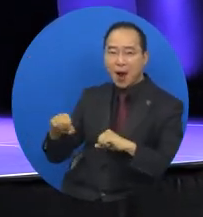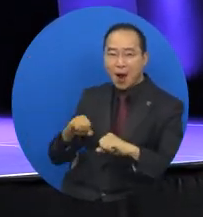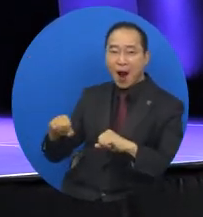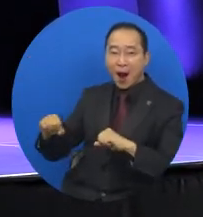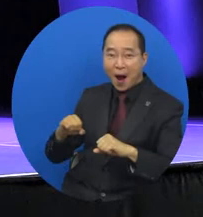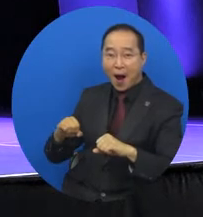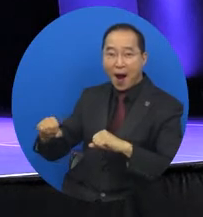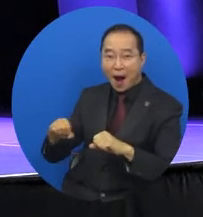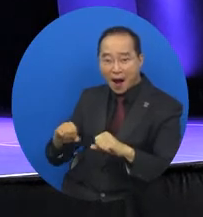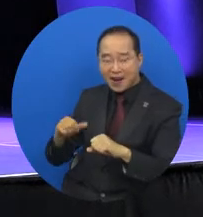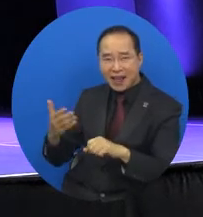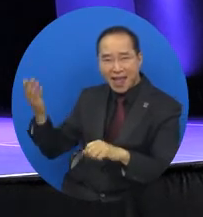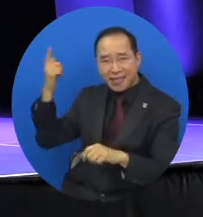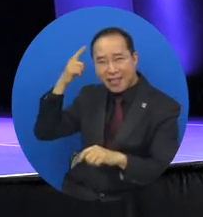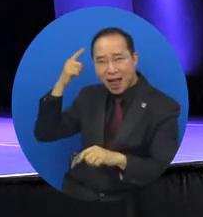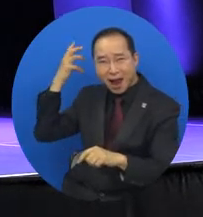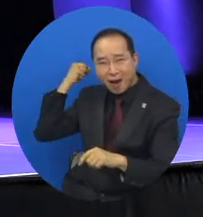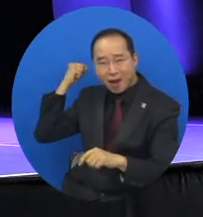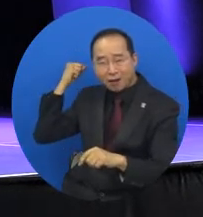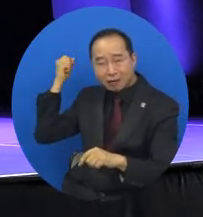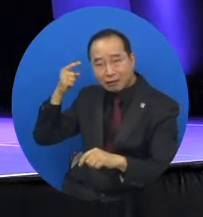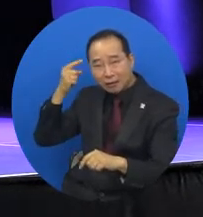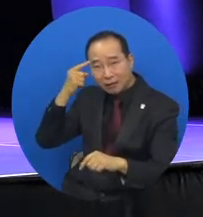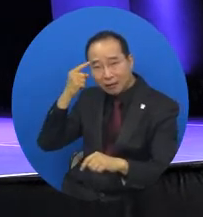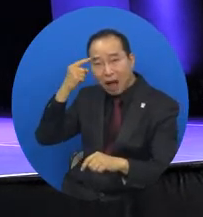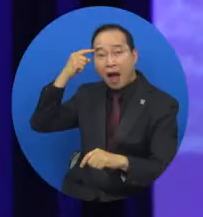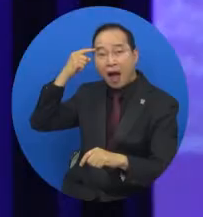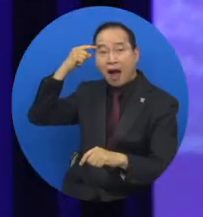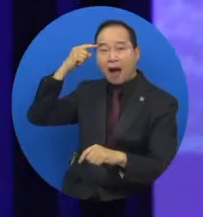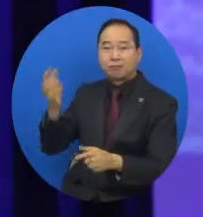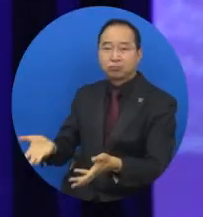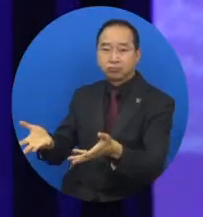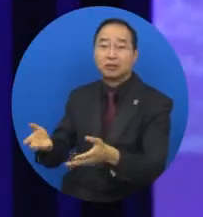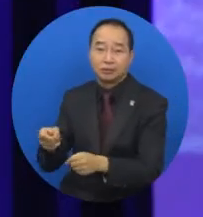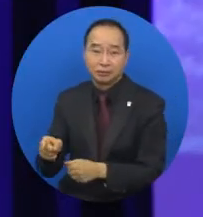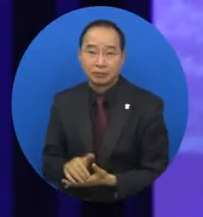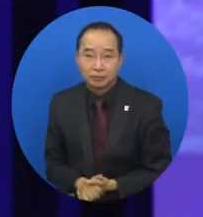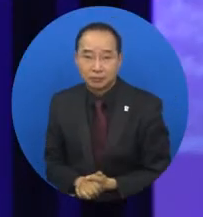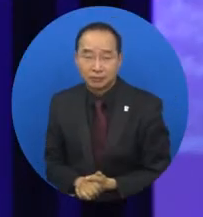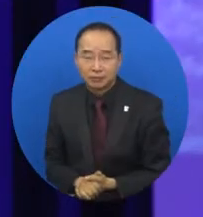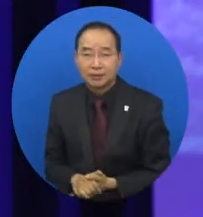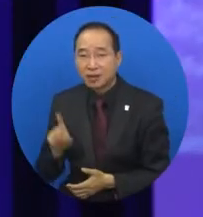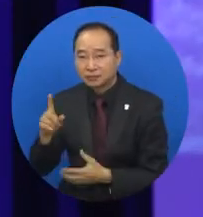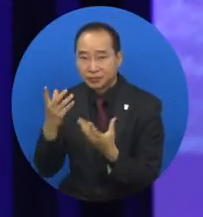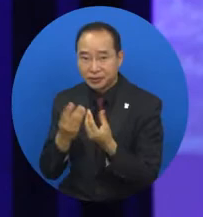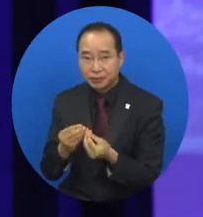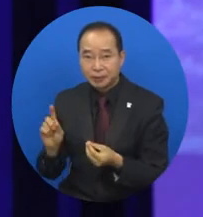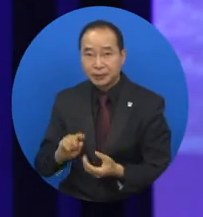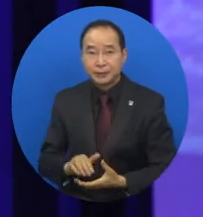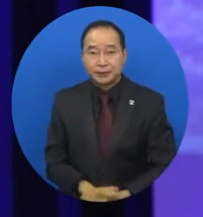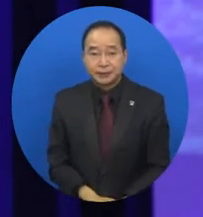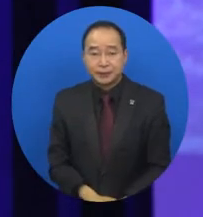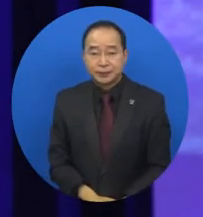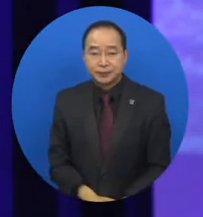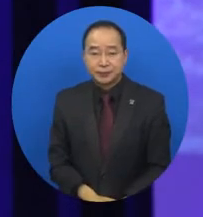통해서 그분들의 기억들을 소환해내는 것들이었죠. 하나의 예가 떠오릅니다.